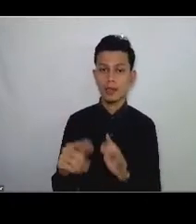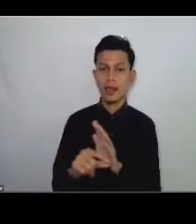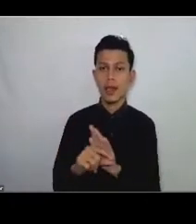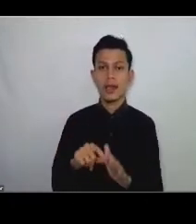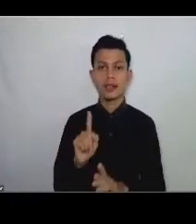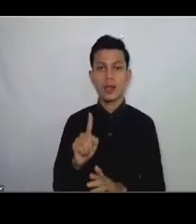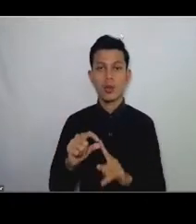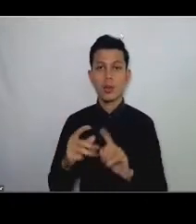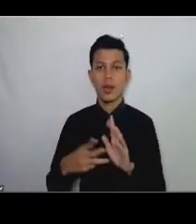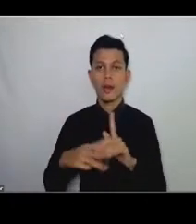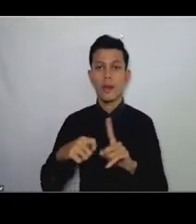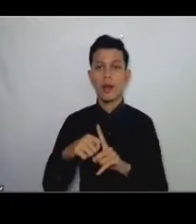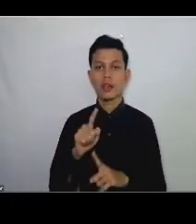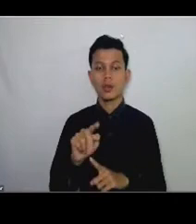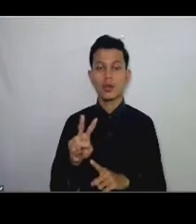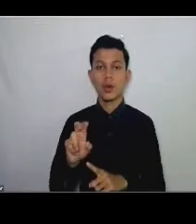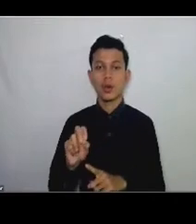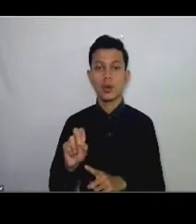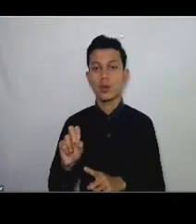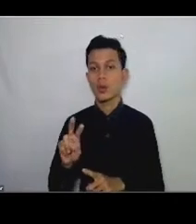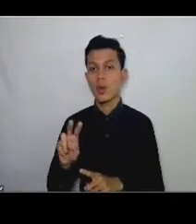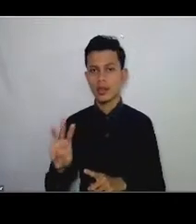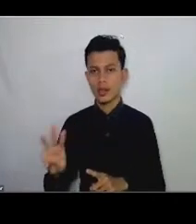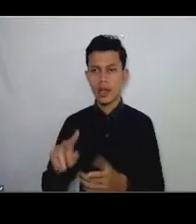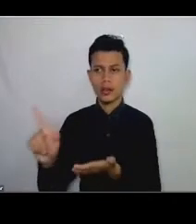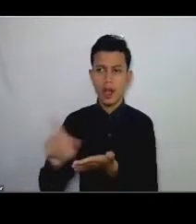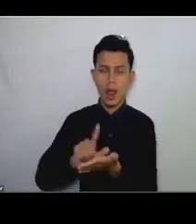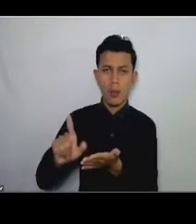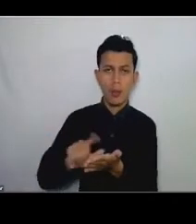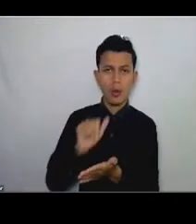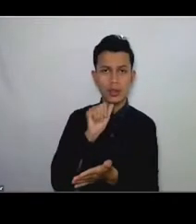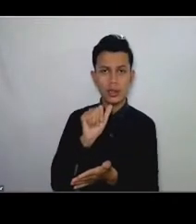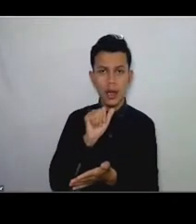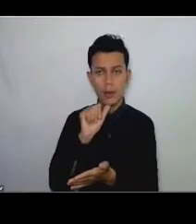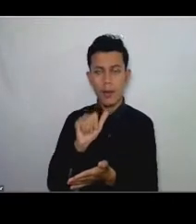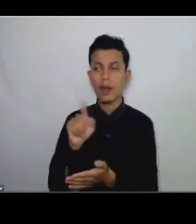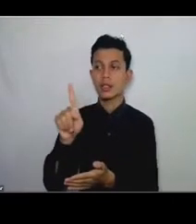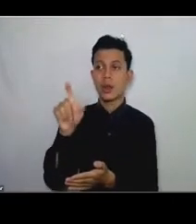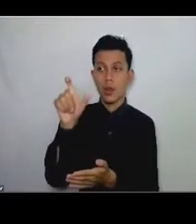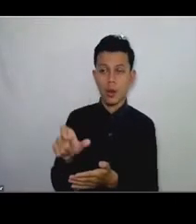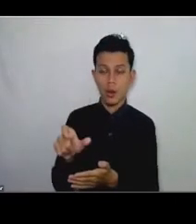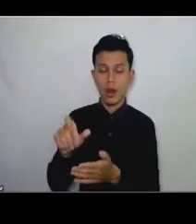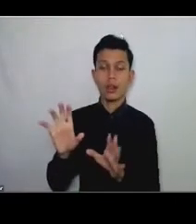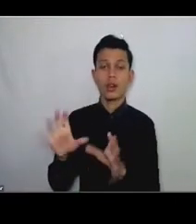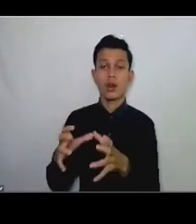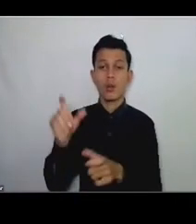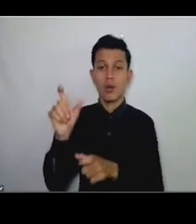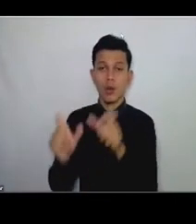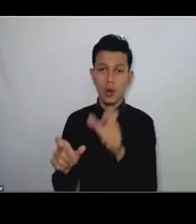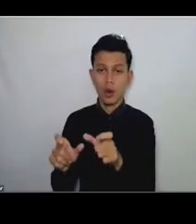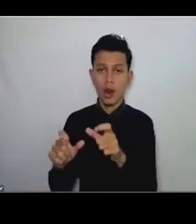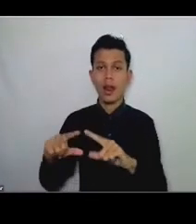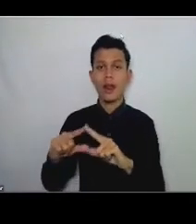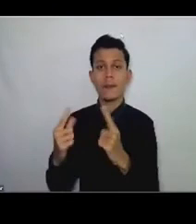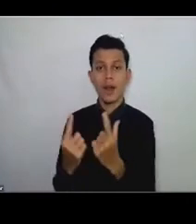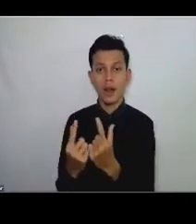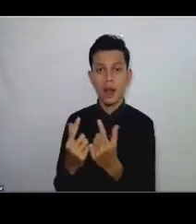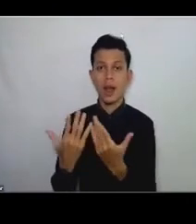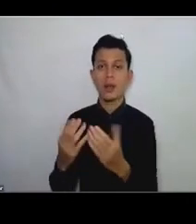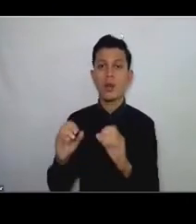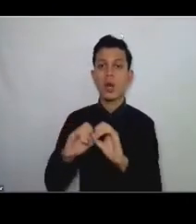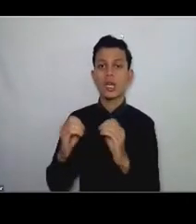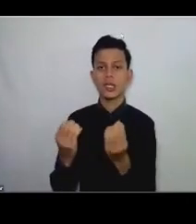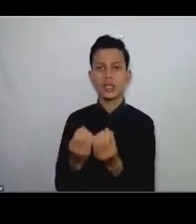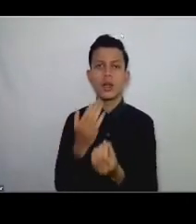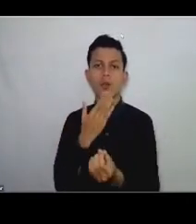yang dapat mengajukan laporan adalah perseorangan kelompok orang lembaga dan atau organisasi yang mempunyai kepentingan langsung